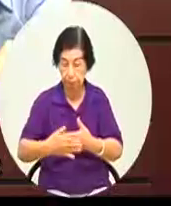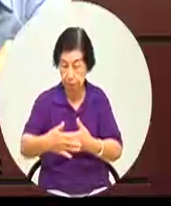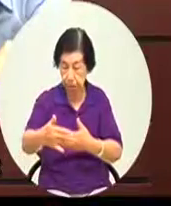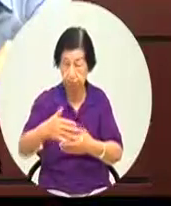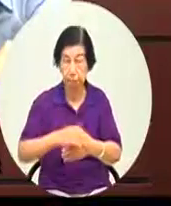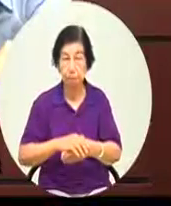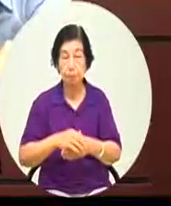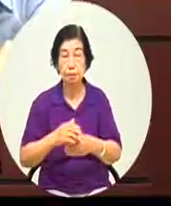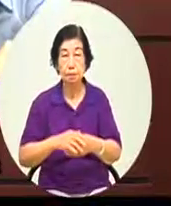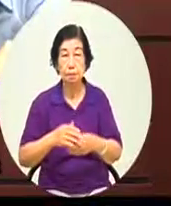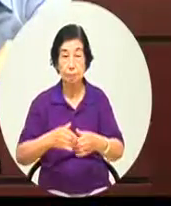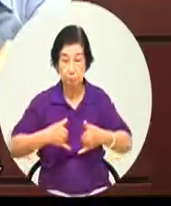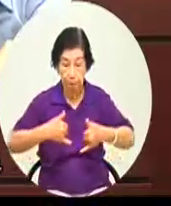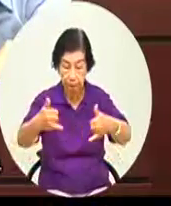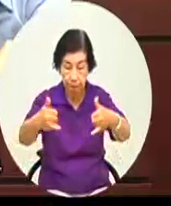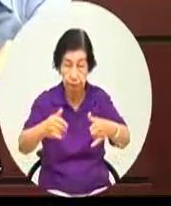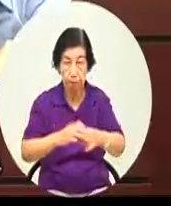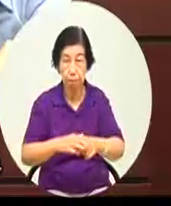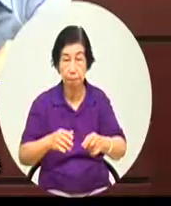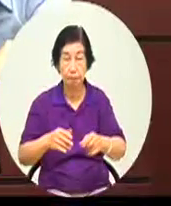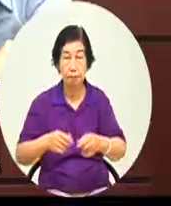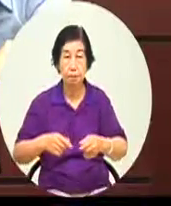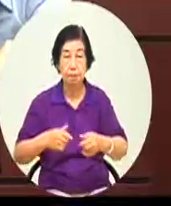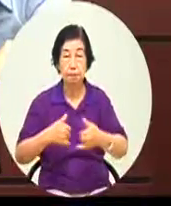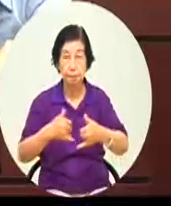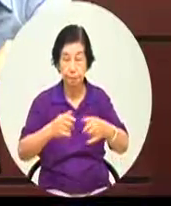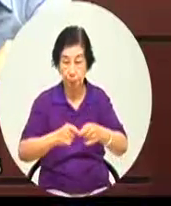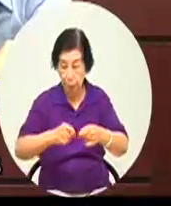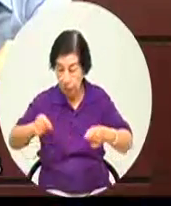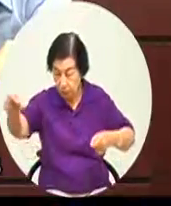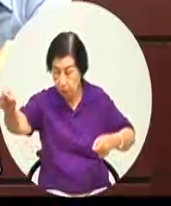个环境影响冲击评估。我想这个如果程序